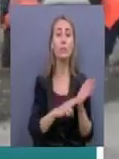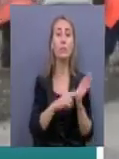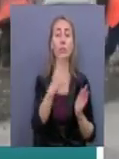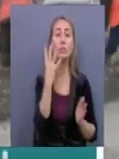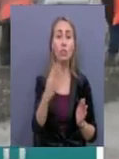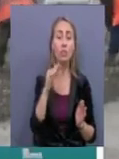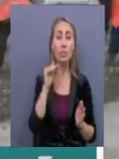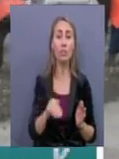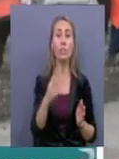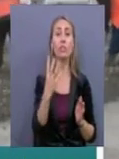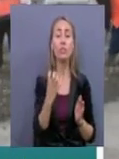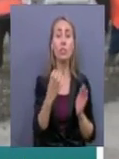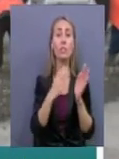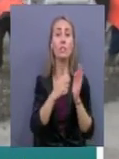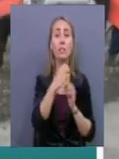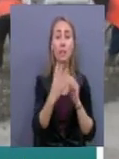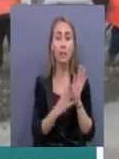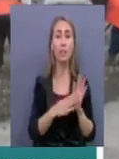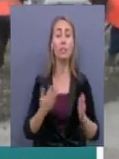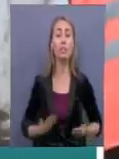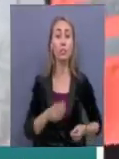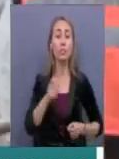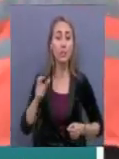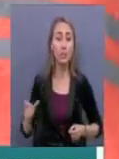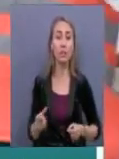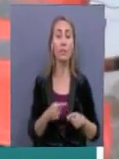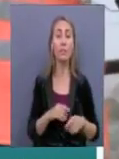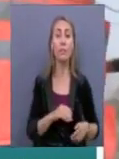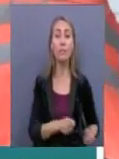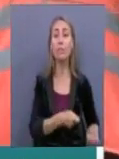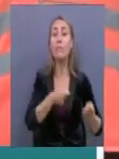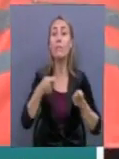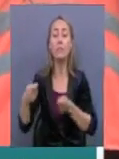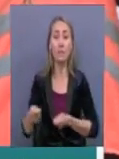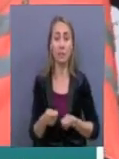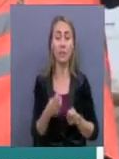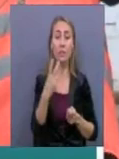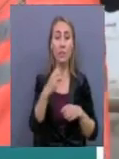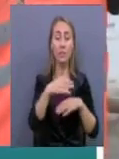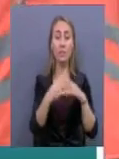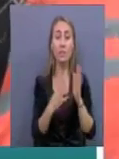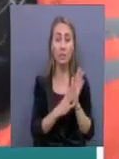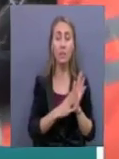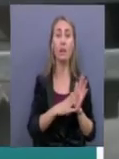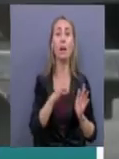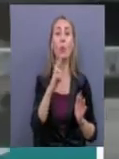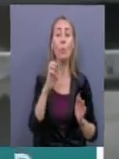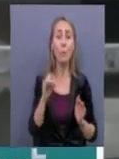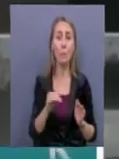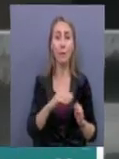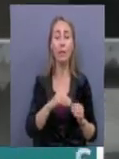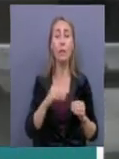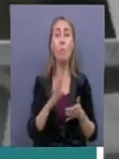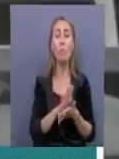өңір тұрғыны қатысқан, 279.000 текше метр қоқыс шығарылып, 40.000 түп көшет отырғызылыпты, 278 өз бетімен заңсыз